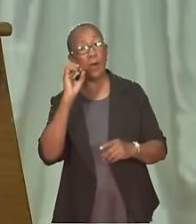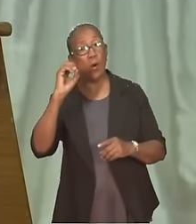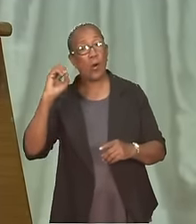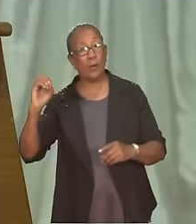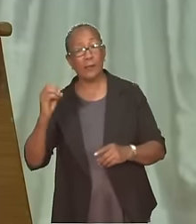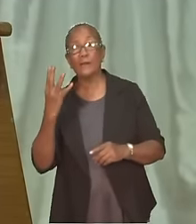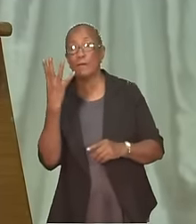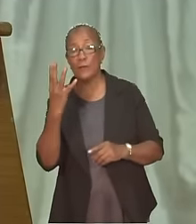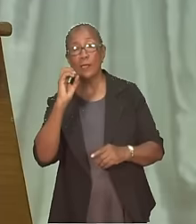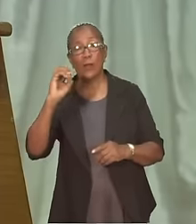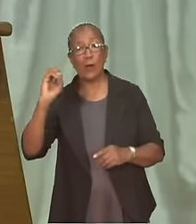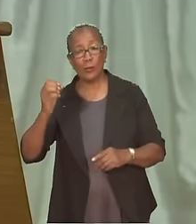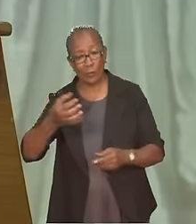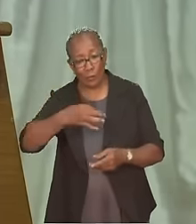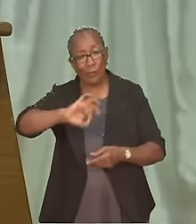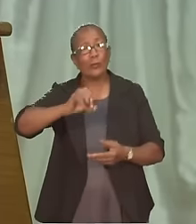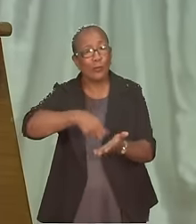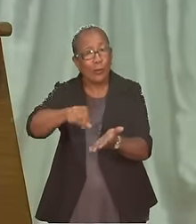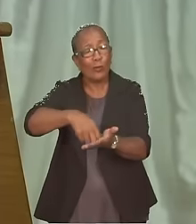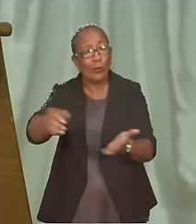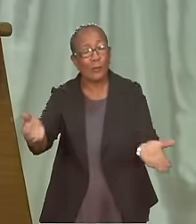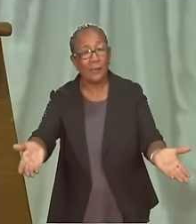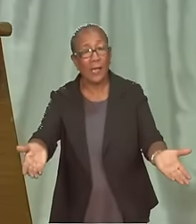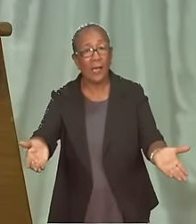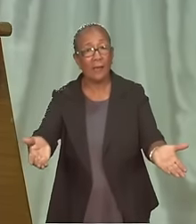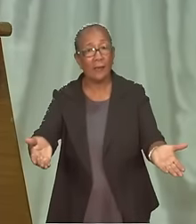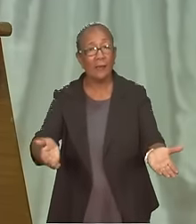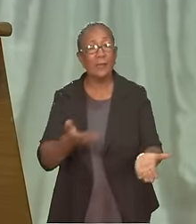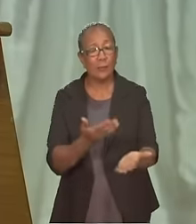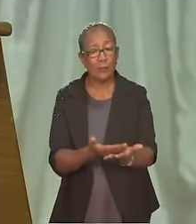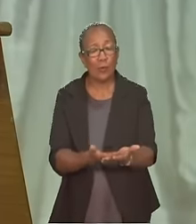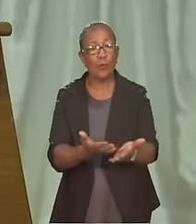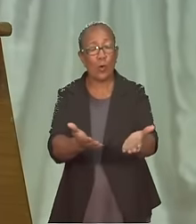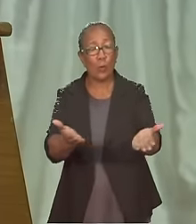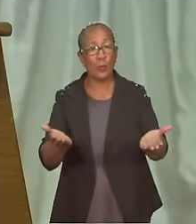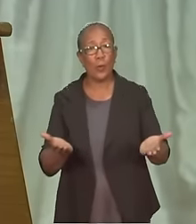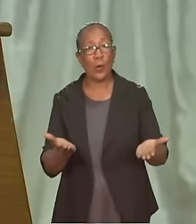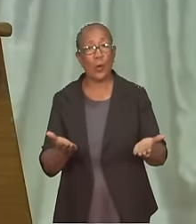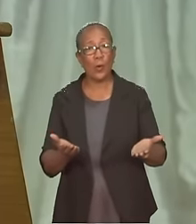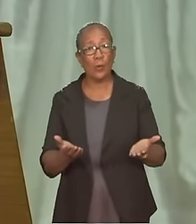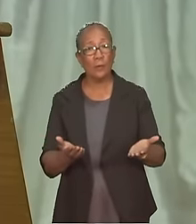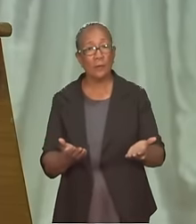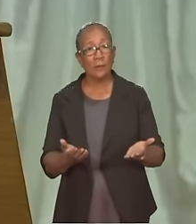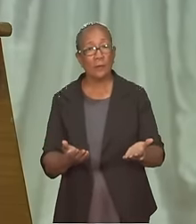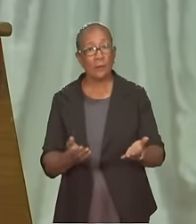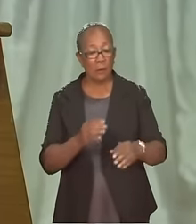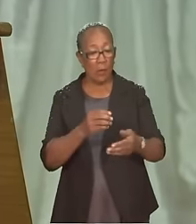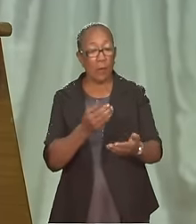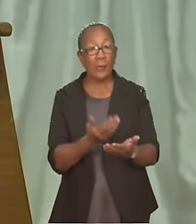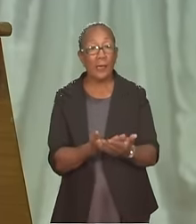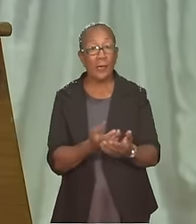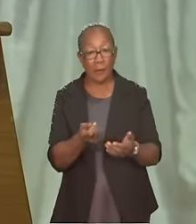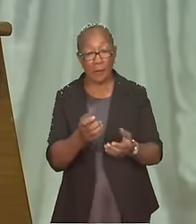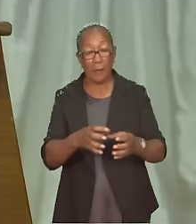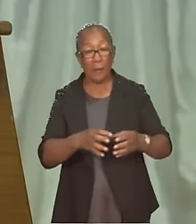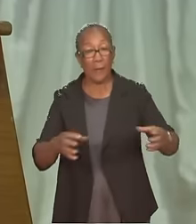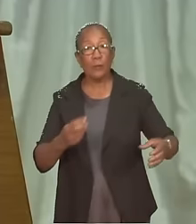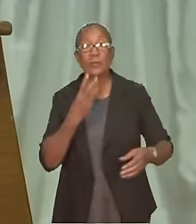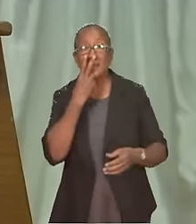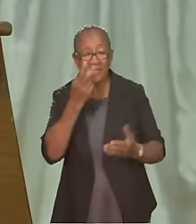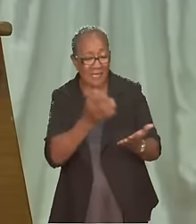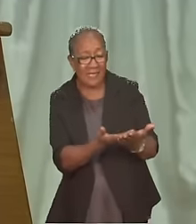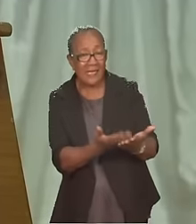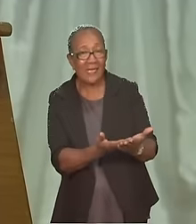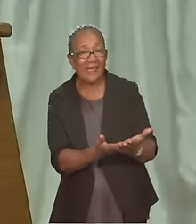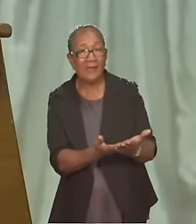terug. En dit zou ook op jouw rekening moeten staan. Maar dat is weggebleven.